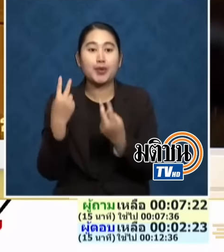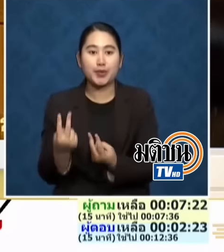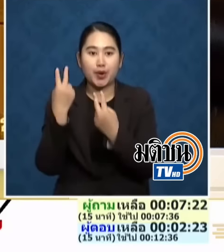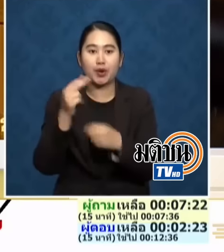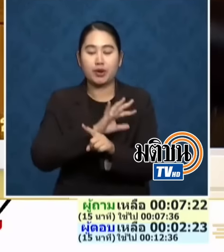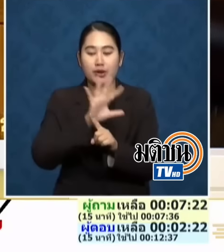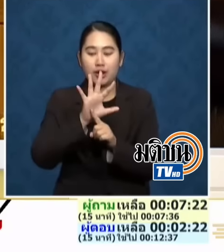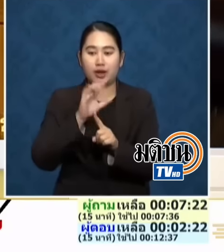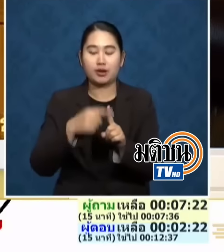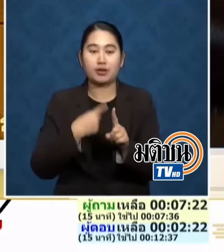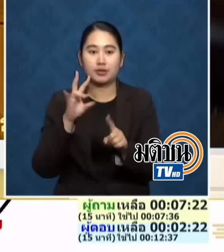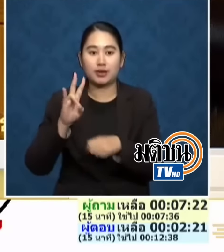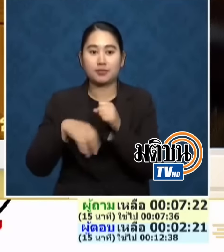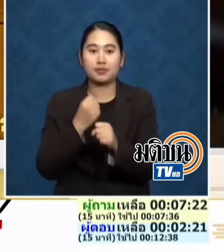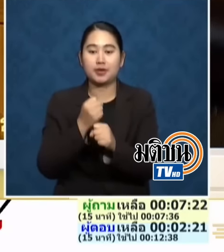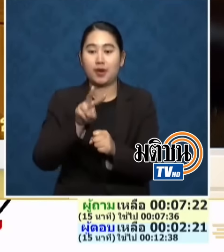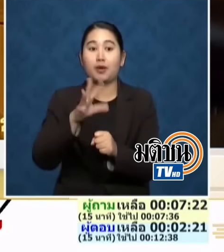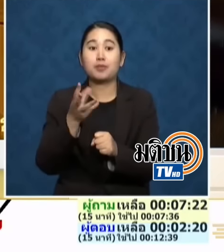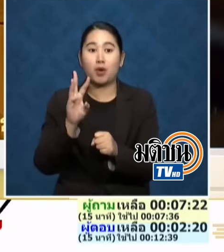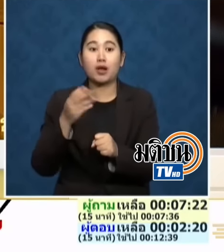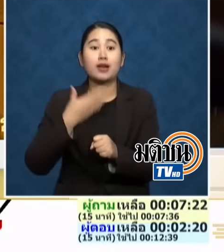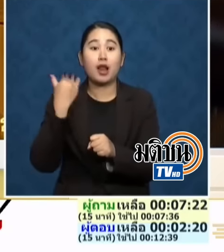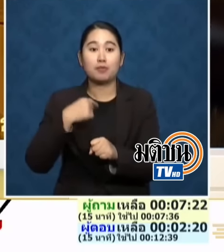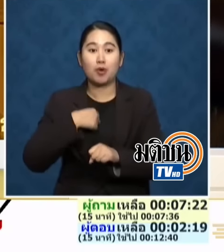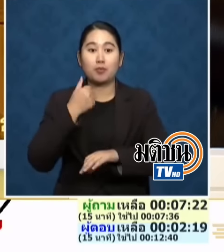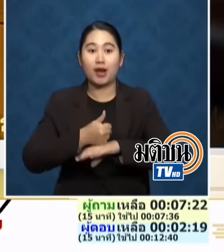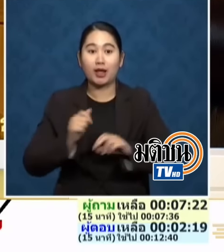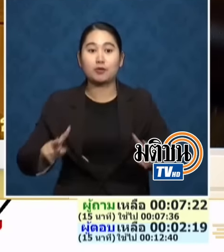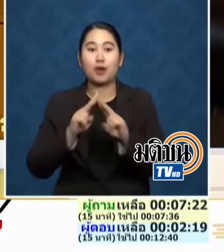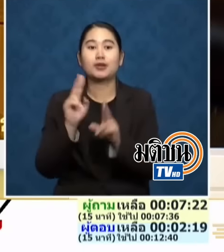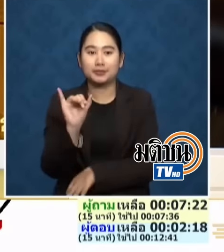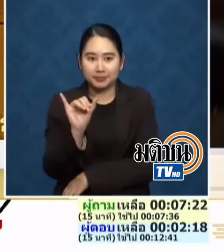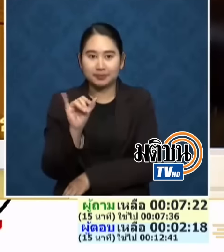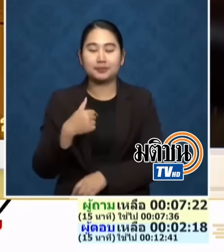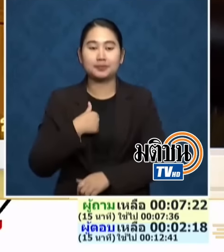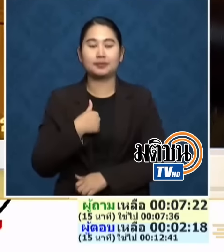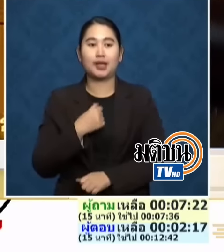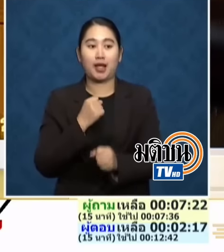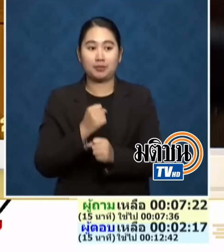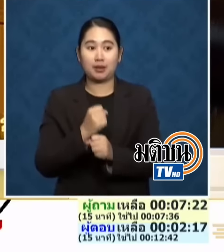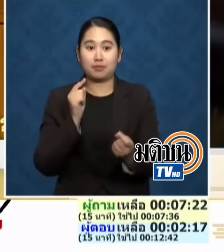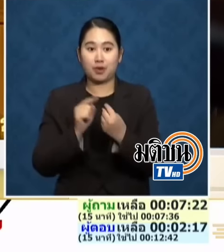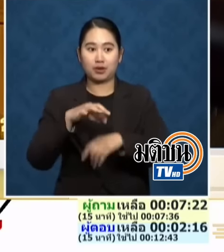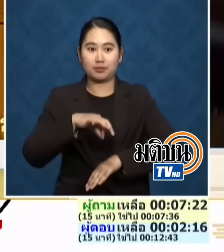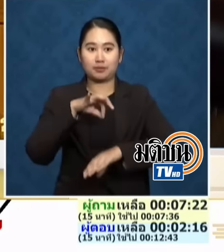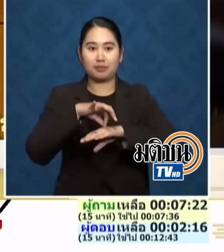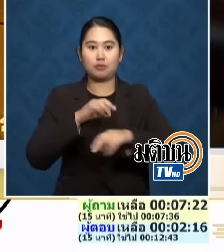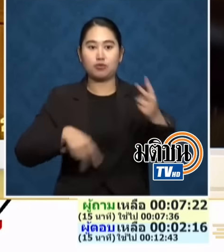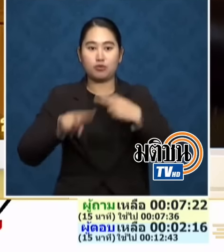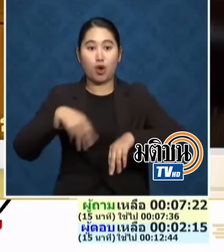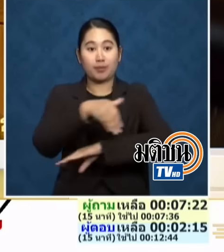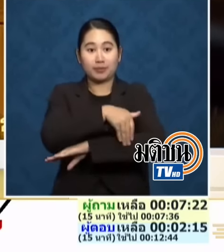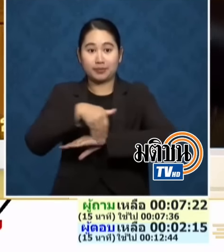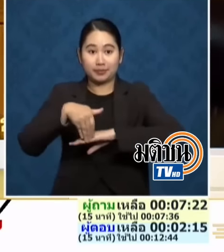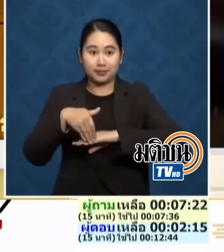ที่ 5 กลักรคมปี 2566ซึงตอนนั้ผมยังไม่ได้เปลำปรีเริ่มมการปักหมุด ตัสอบแวเขต